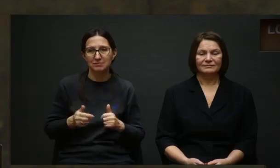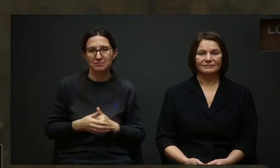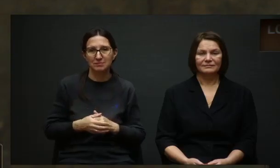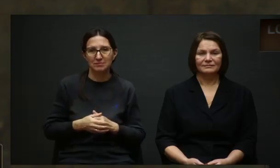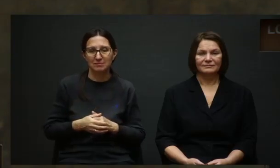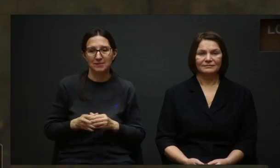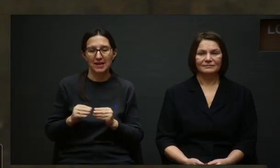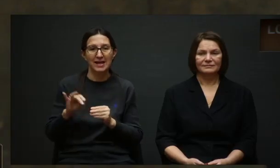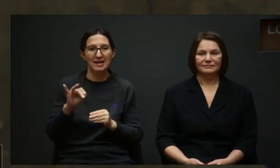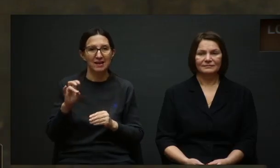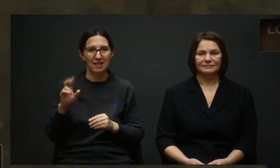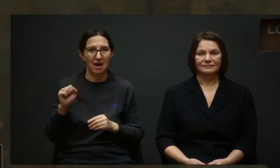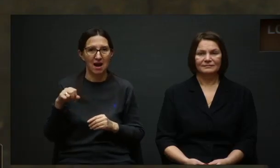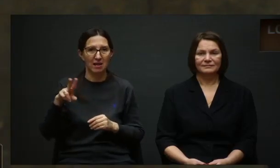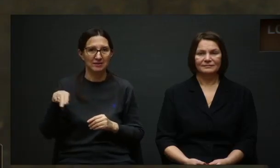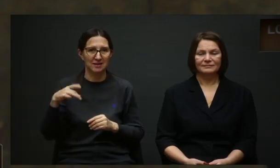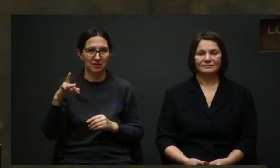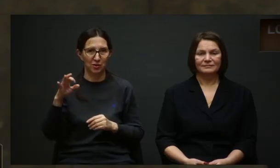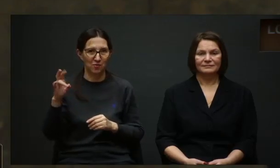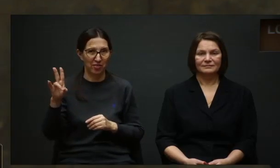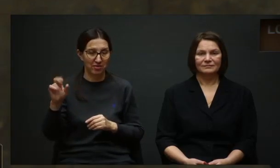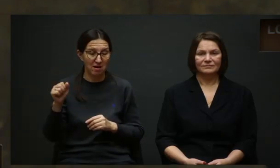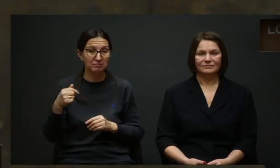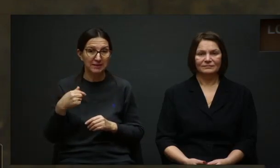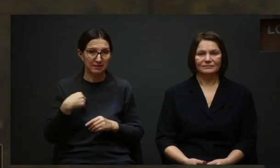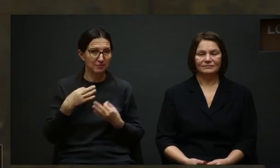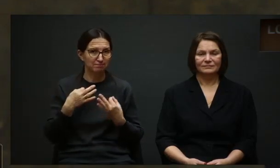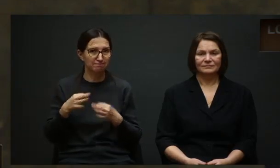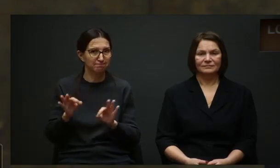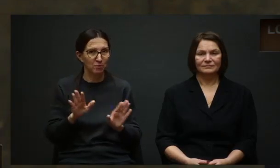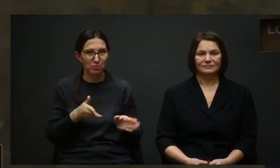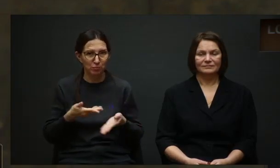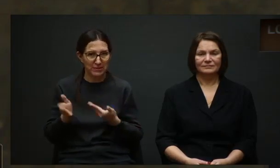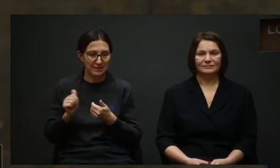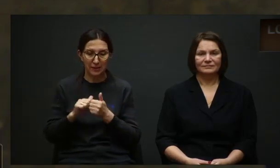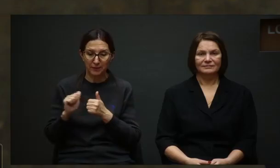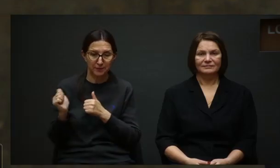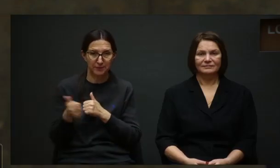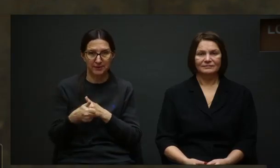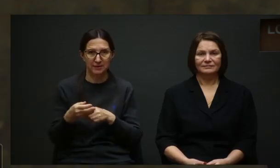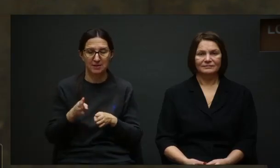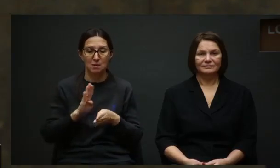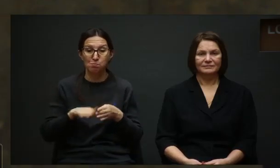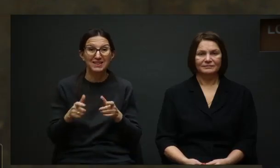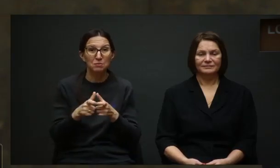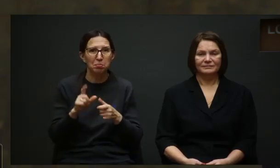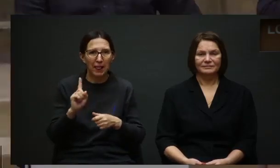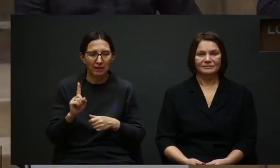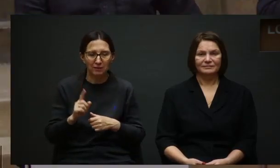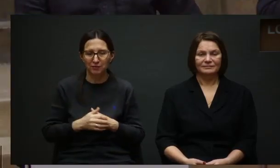договорилась с Ириной Санной, и нас пропустили без очереди, без билетов.